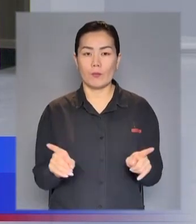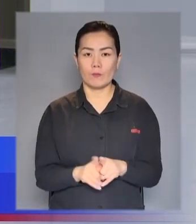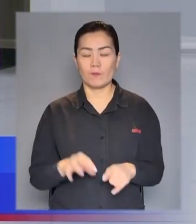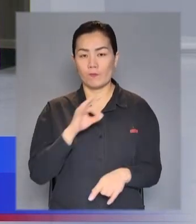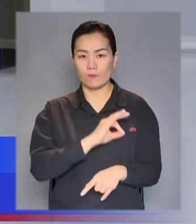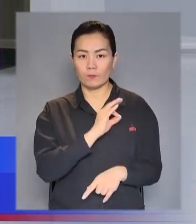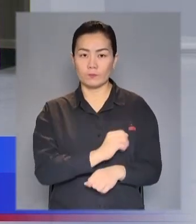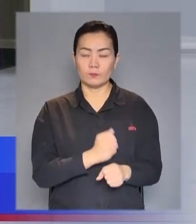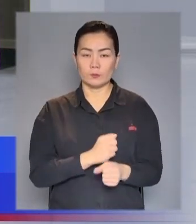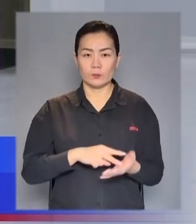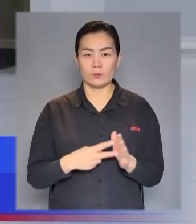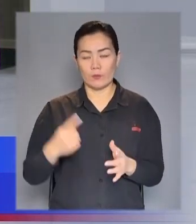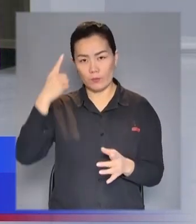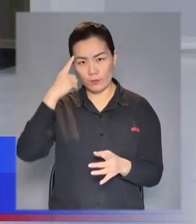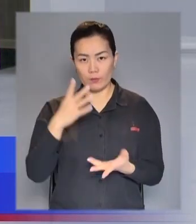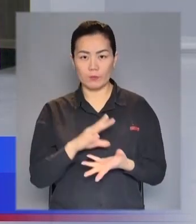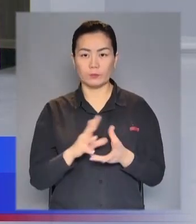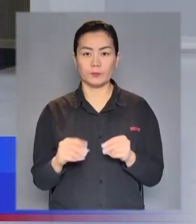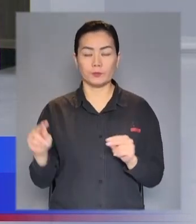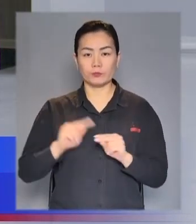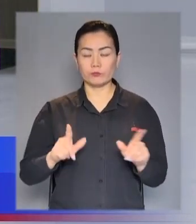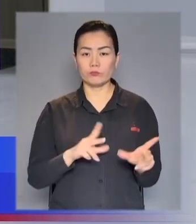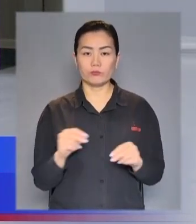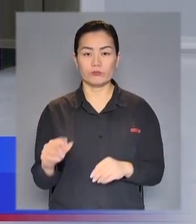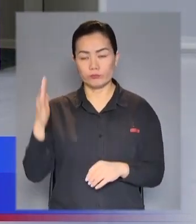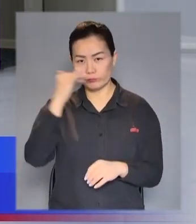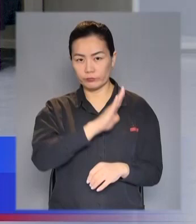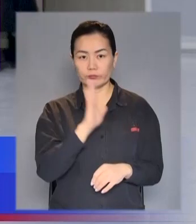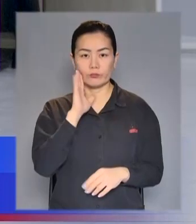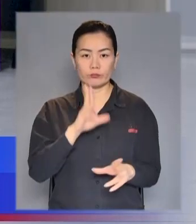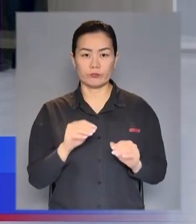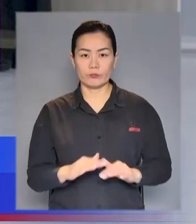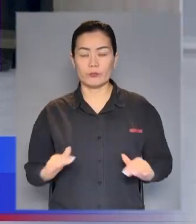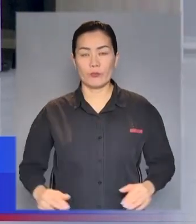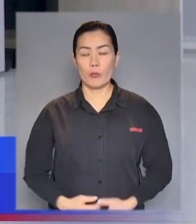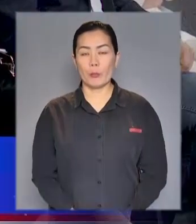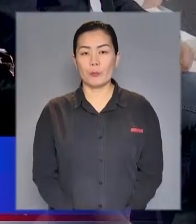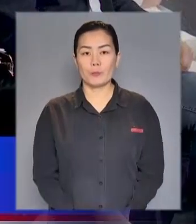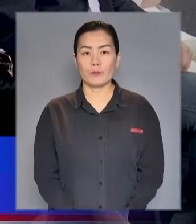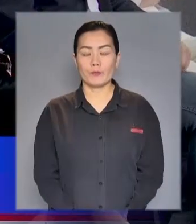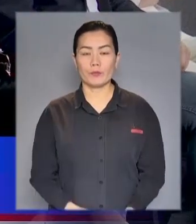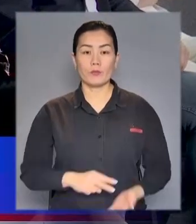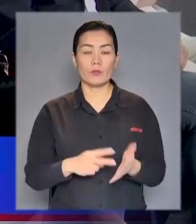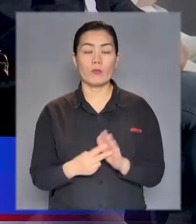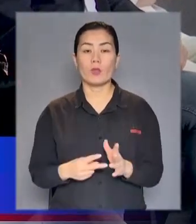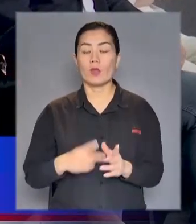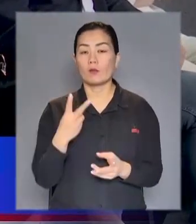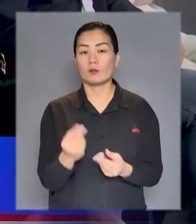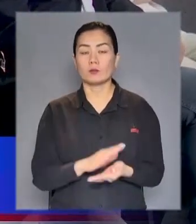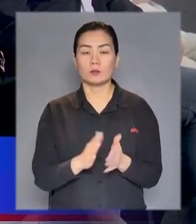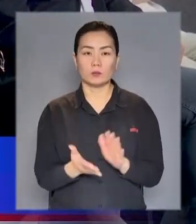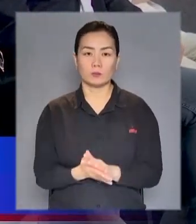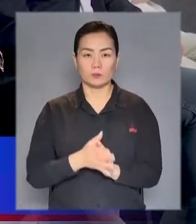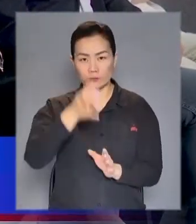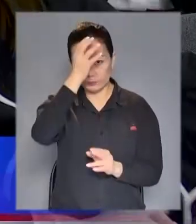из приоритетных направлений считается «счастливый учитель», «счастливые родители», «счастливые дети». Планируется, что в двухдневном